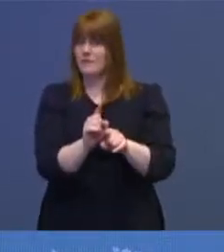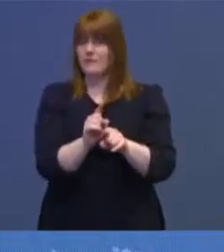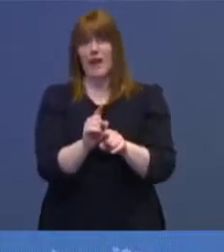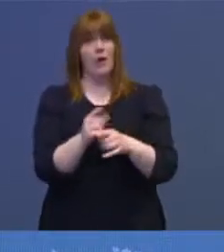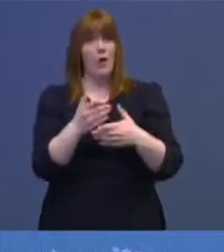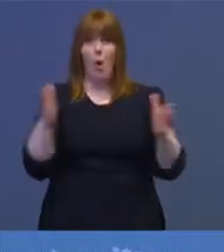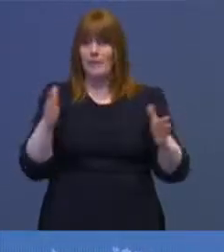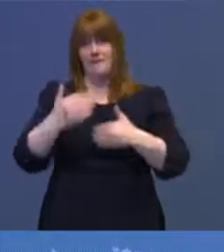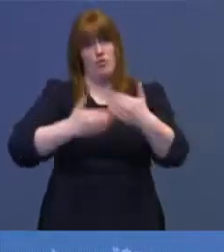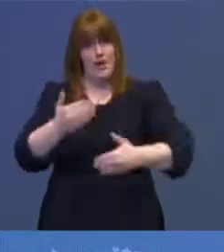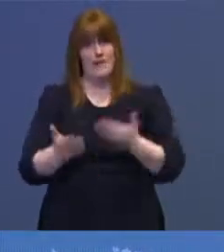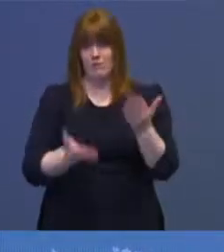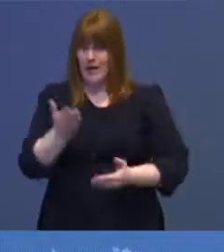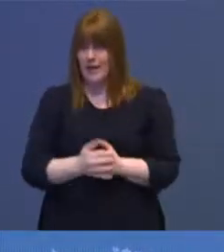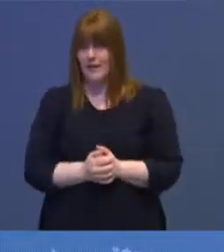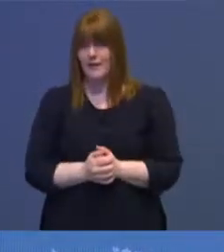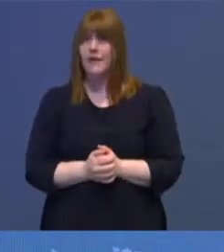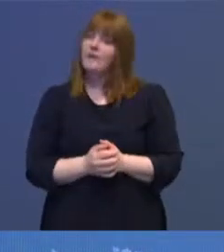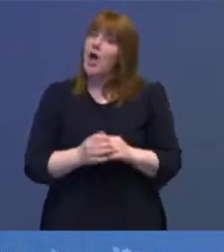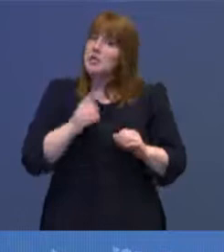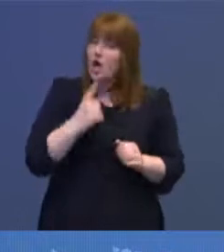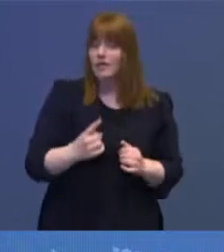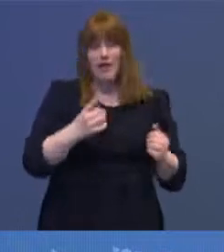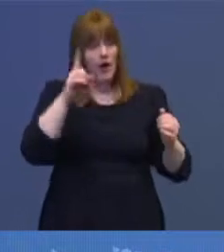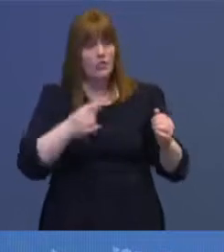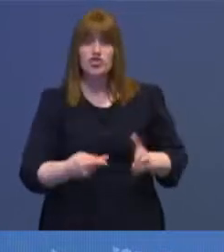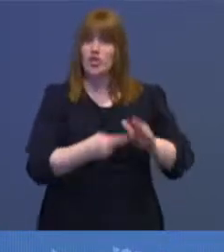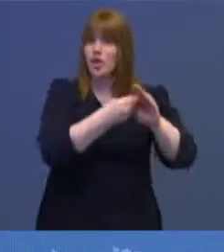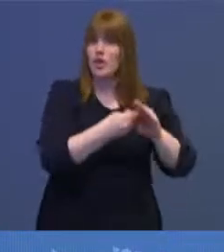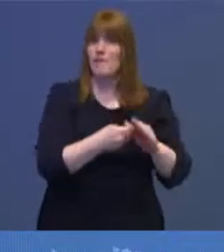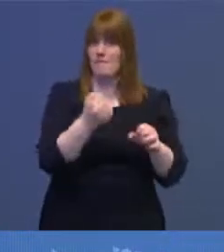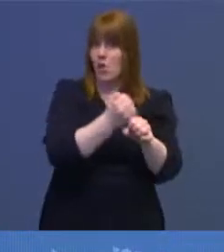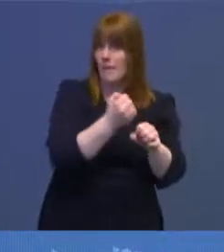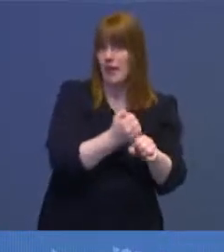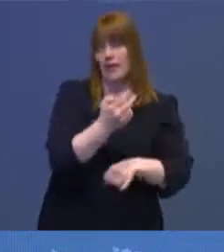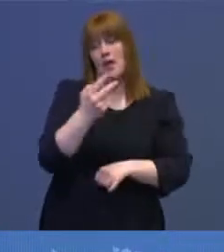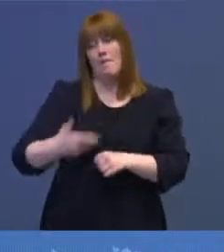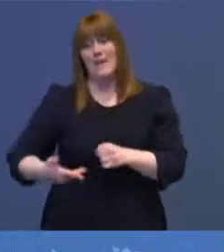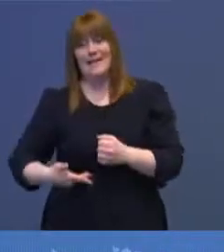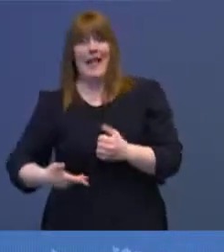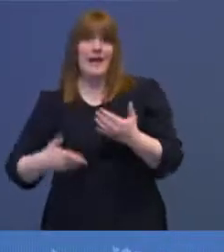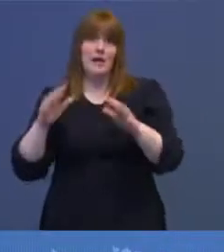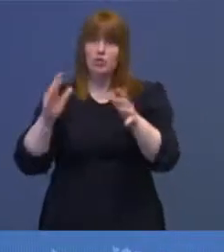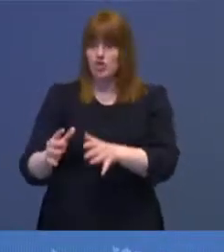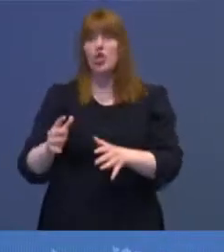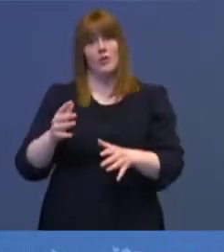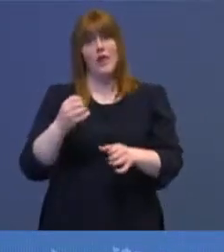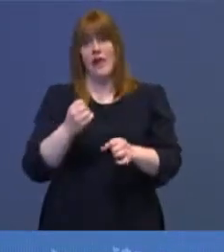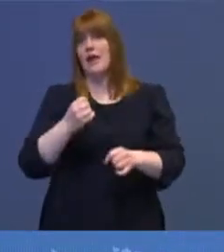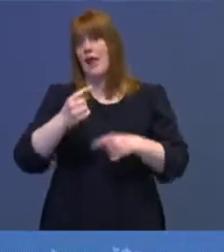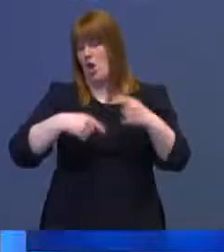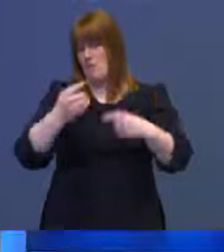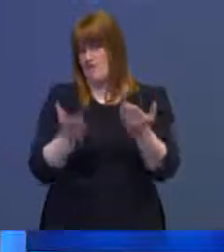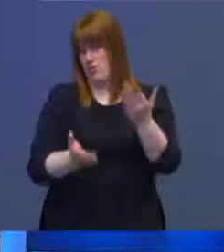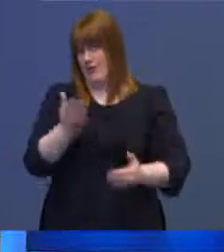kan støtte Ukraina på mange andre måter, med utstyr og også militært utstyr, og det har vi til løpende vurdering. Takk. Da